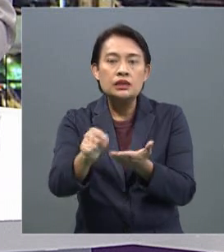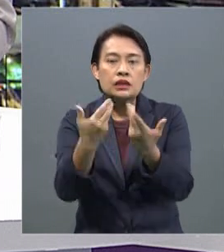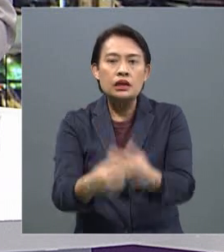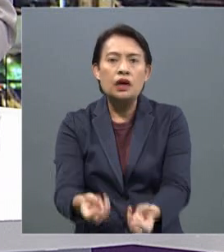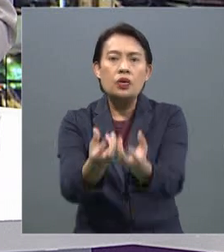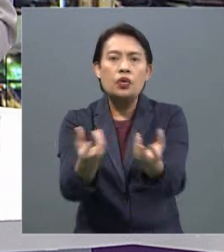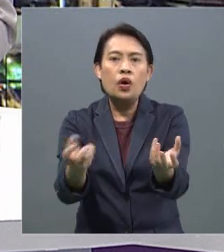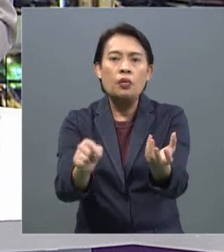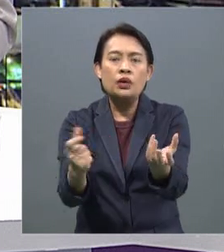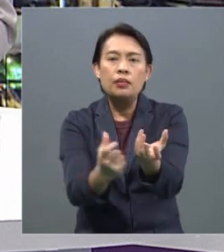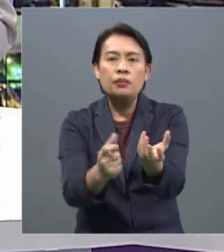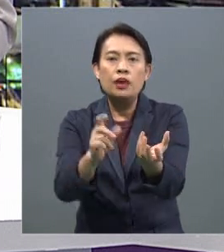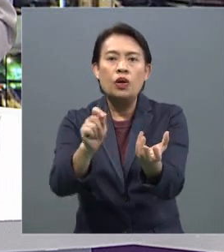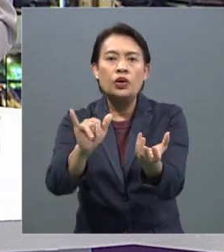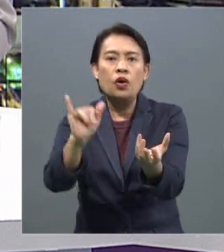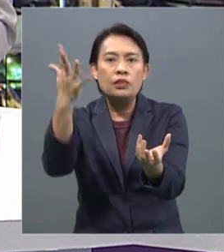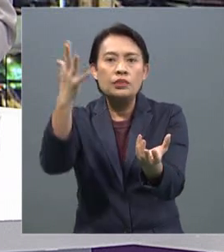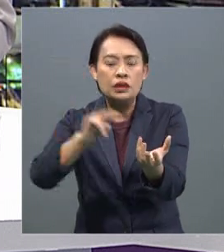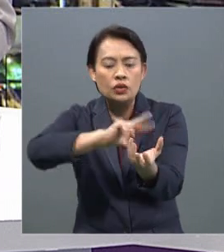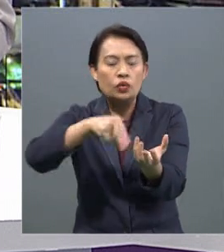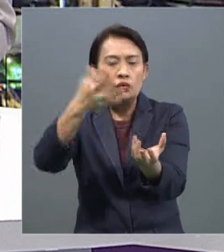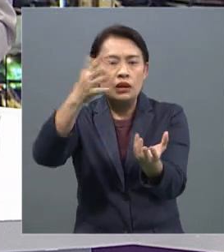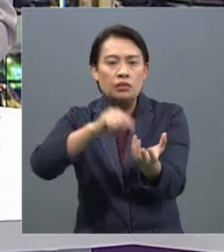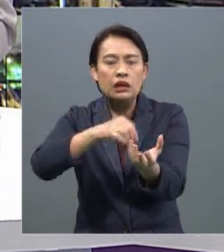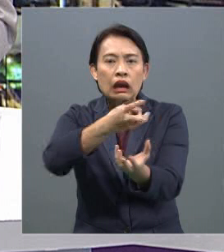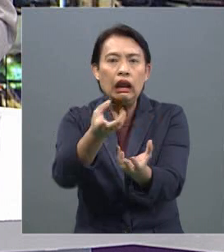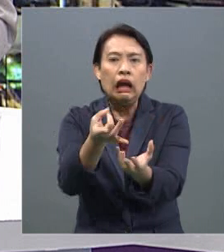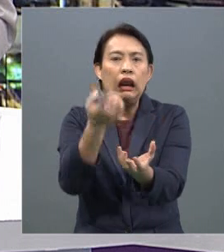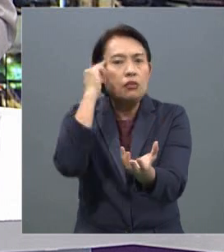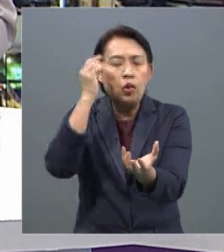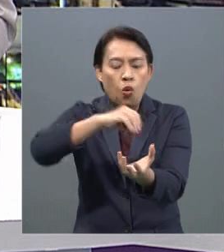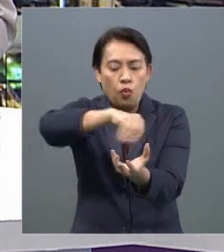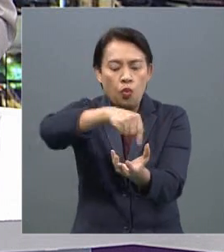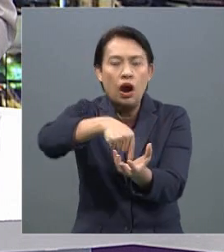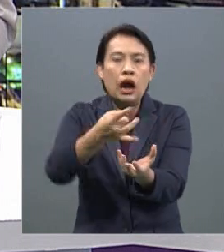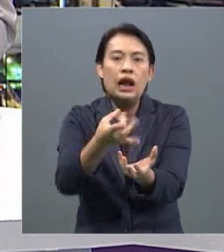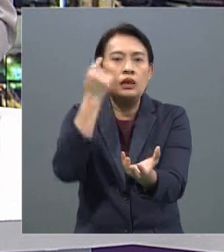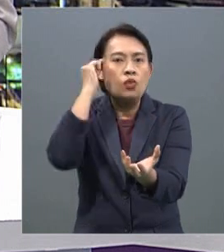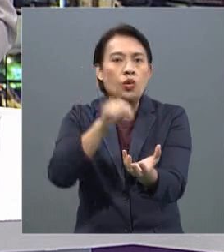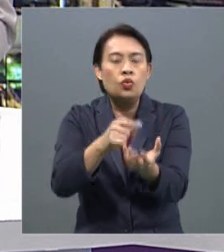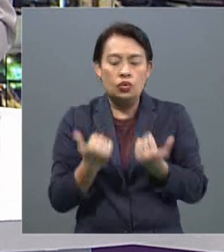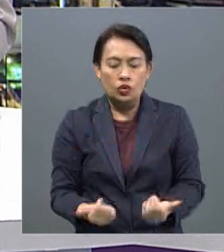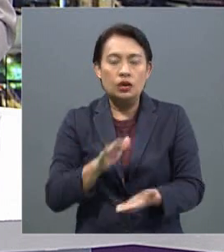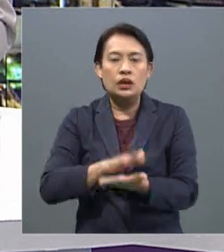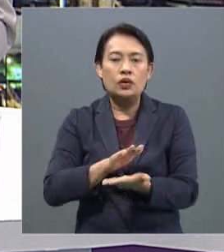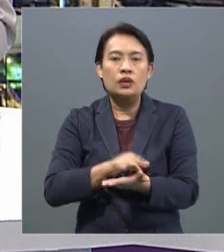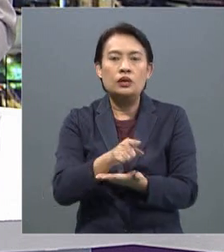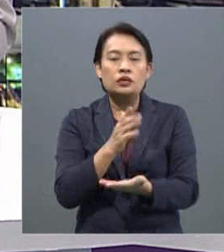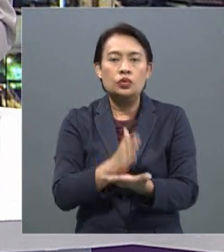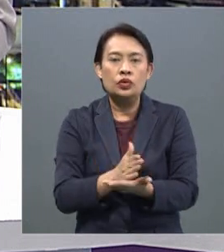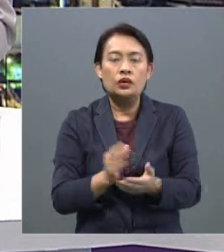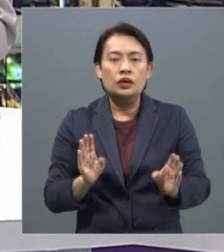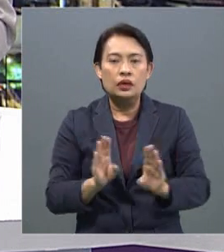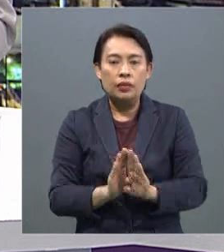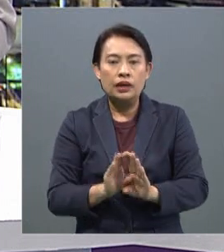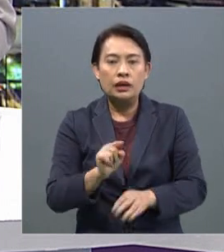ไม่มีการตรวจสอบที่มาที่ไปมีส่วนผสมอะไรบ้างก็ไม่รู้โดยเฉพาะตอนนี้ปิดเทอมอยู่ด้วยครับเด็กๆก็แหมต้อง